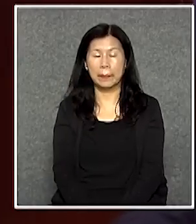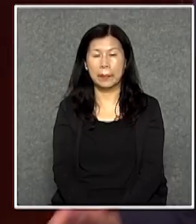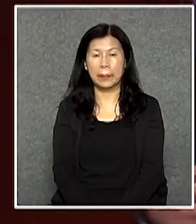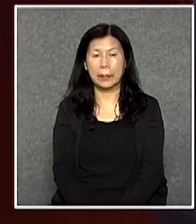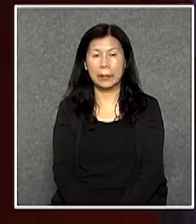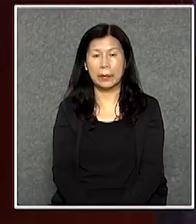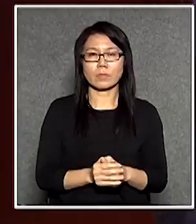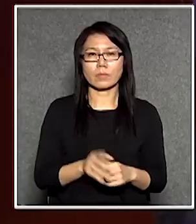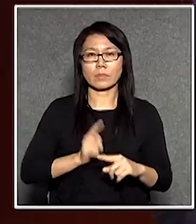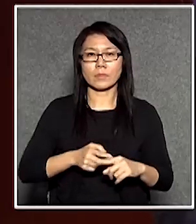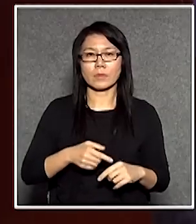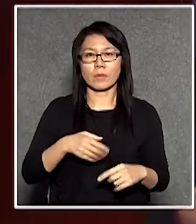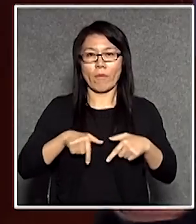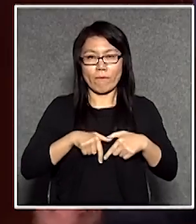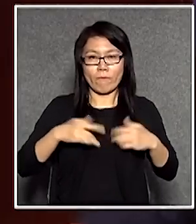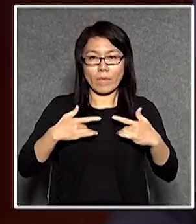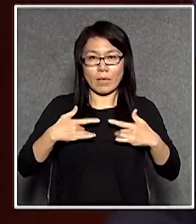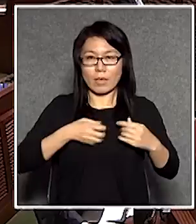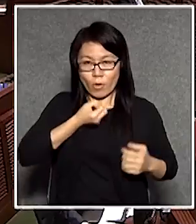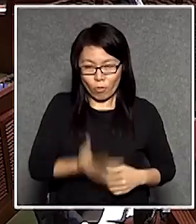呢個係我用個肺講出嚟嘅，